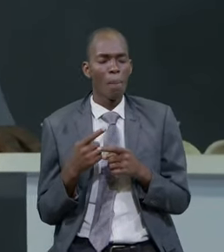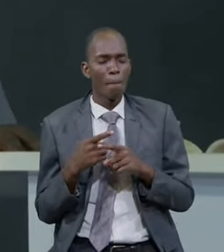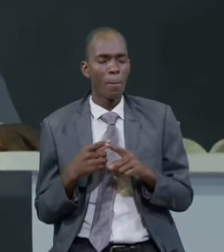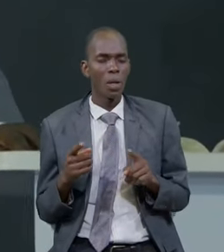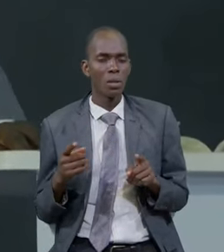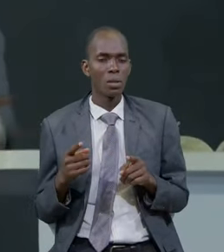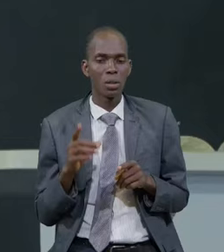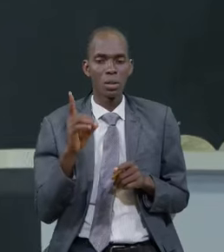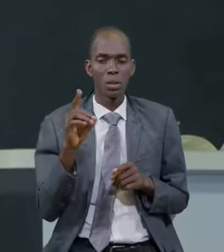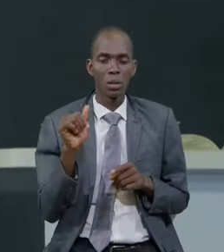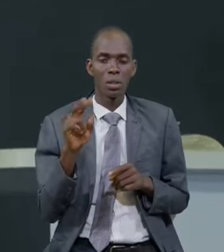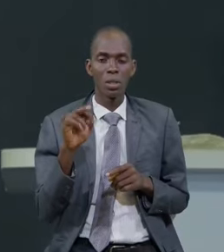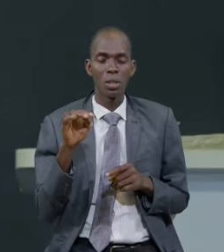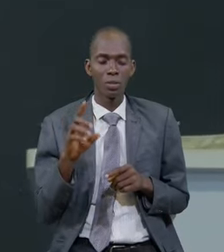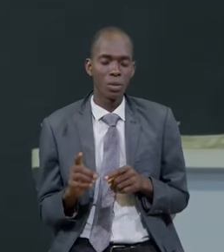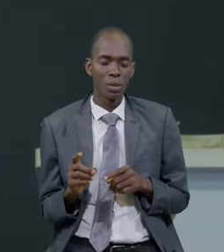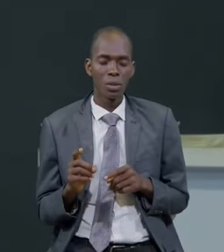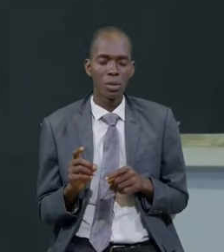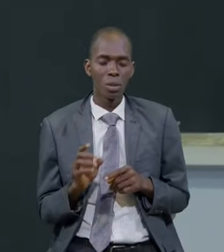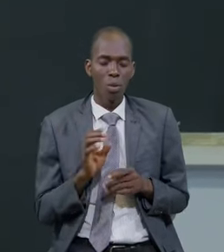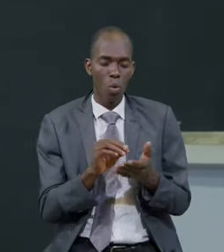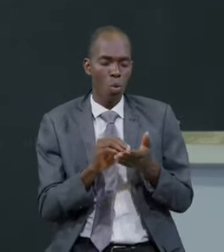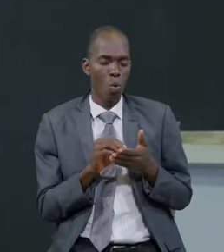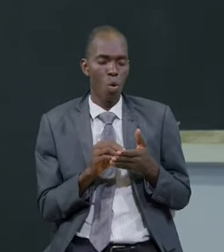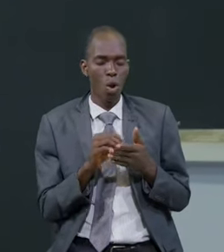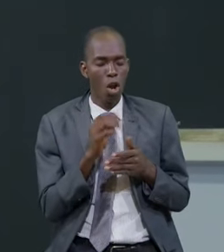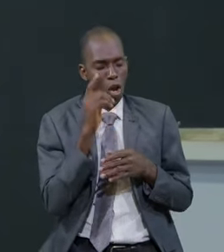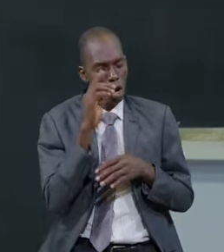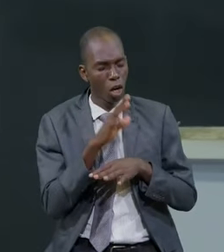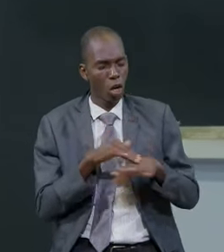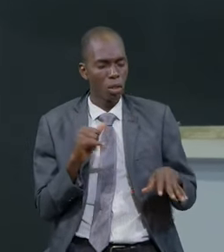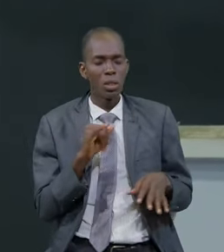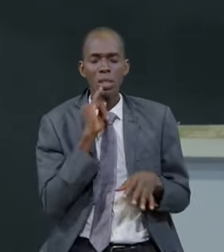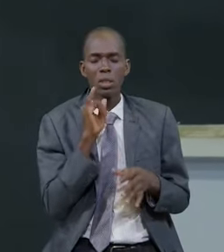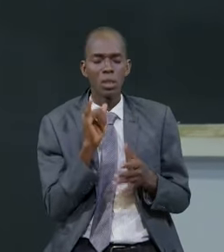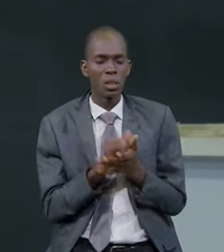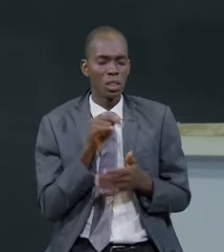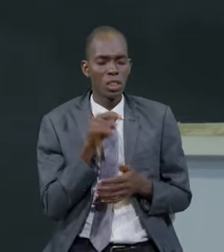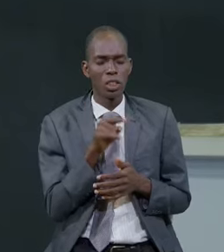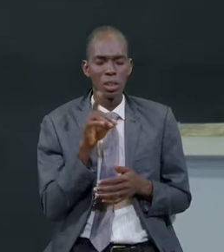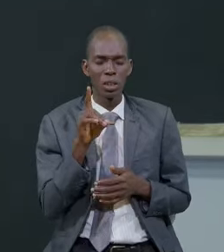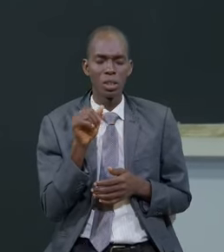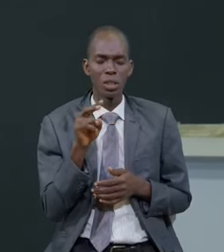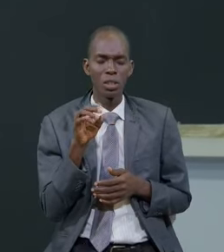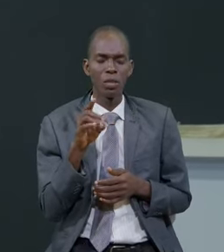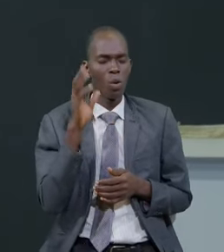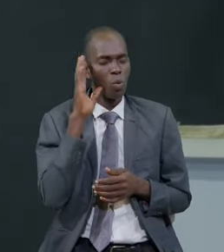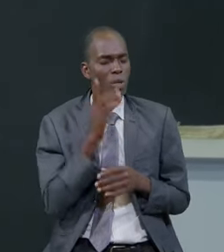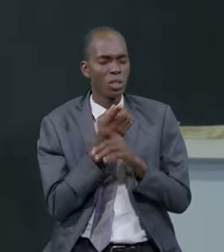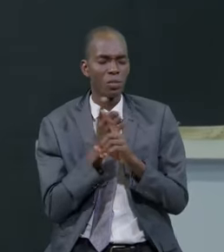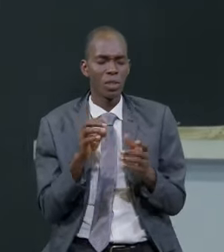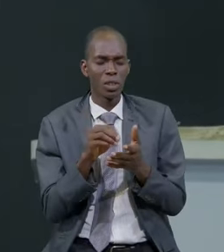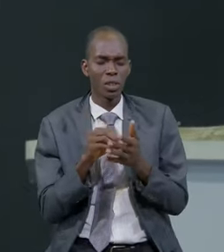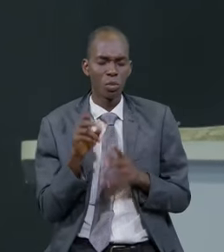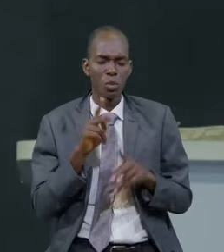Et David, c'est qui devait délivrer la nation d'Israël de ces Philistins.